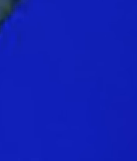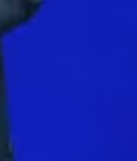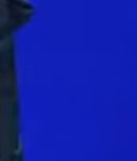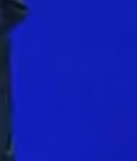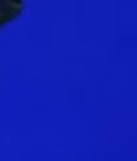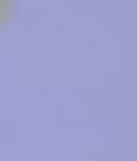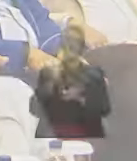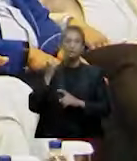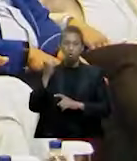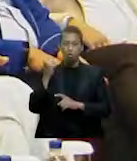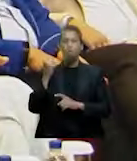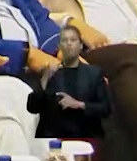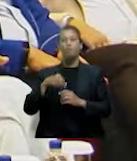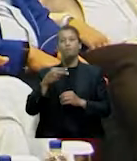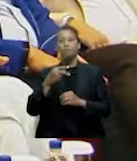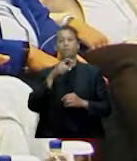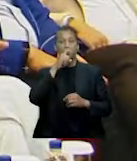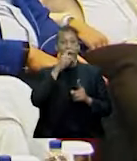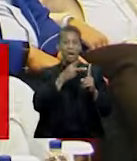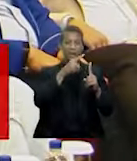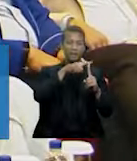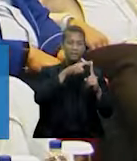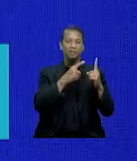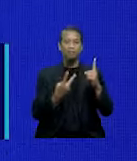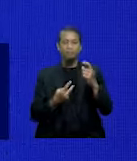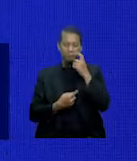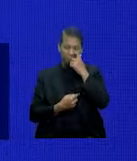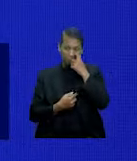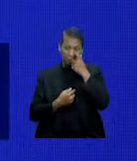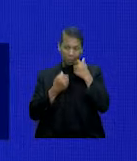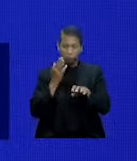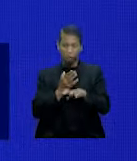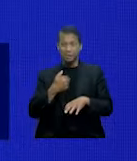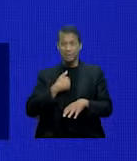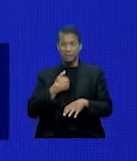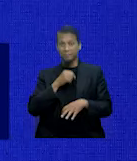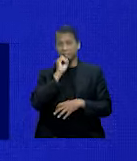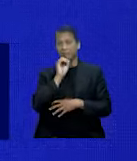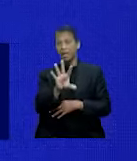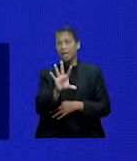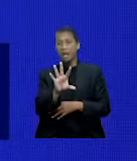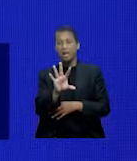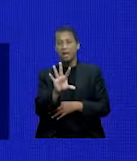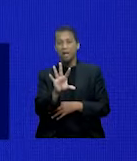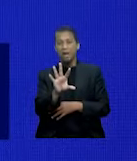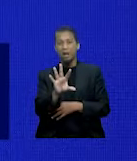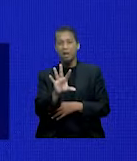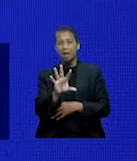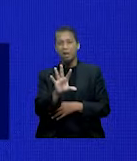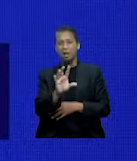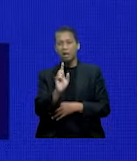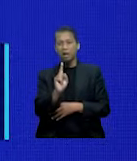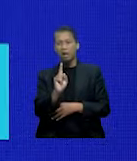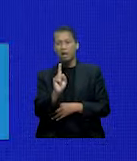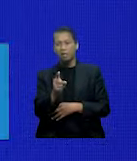Sudibyo. Bersama ini, saya juga akan mengumumkan bagian daripada transformasi